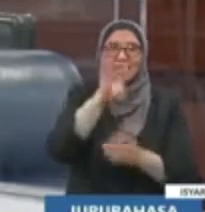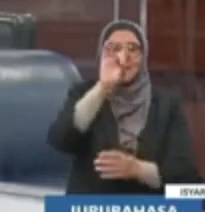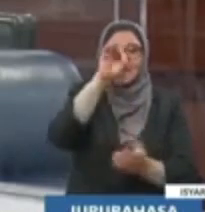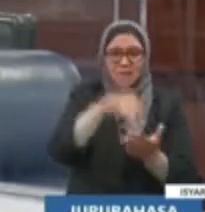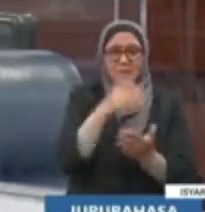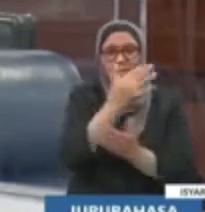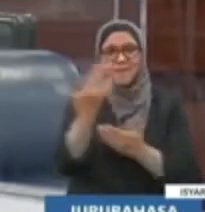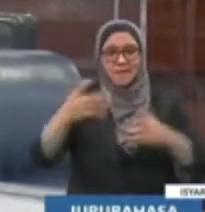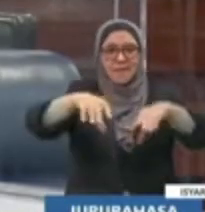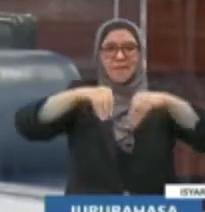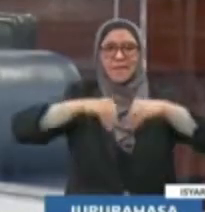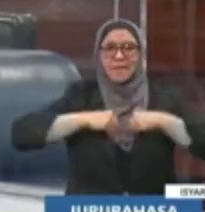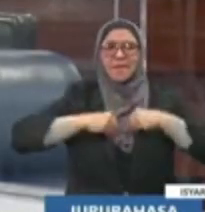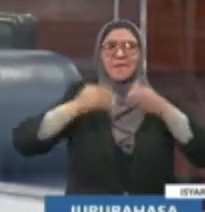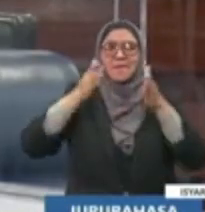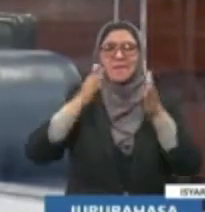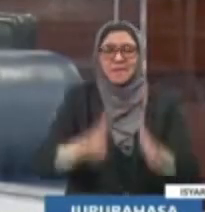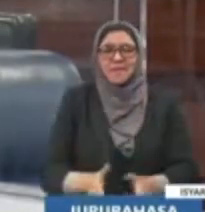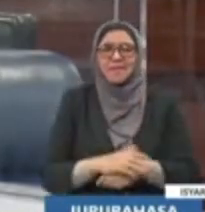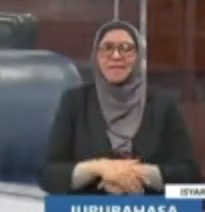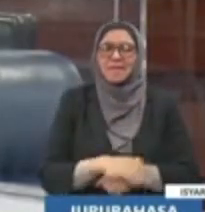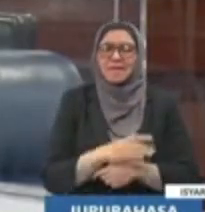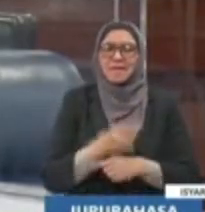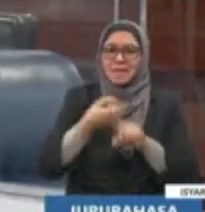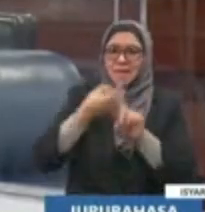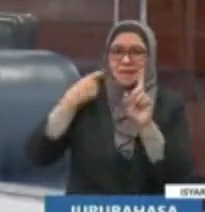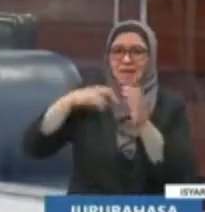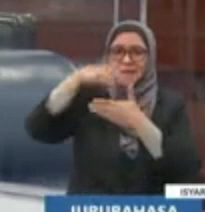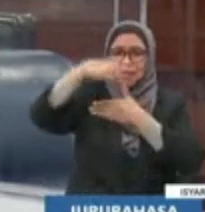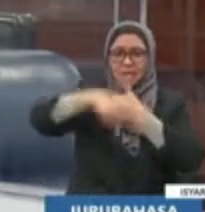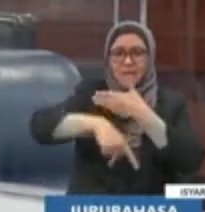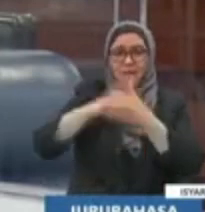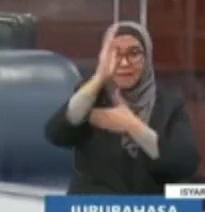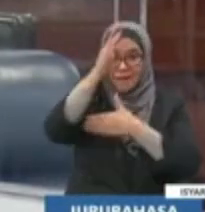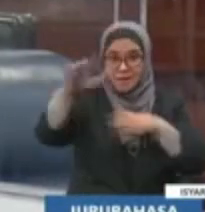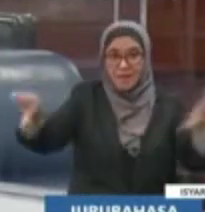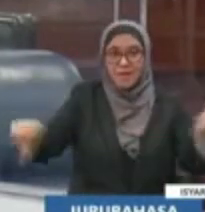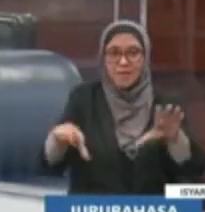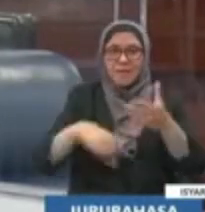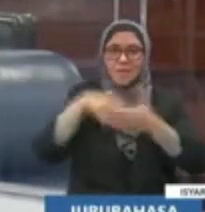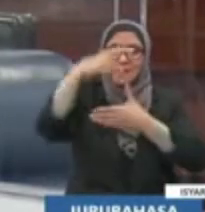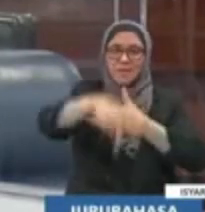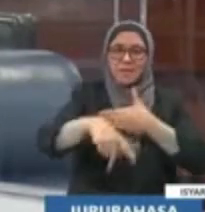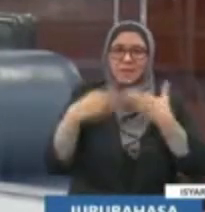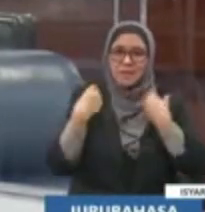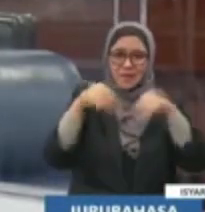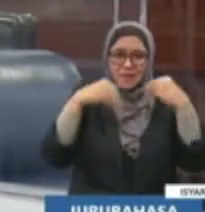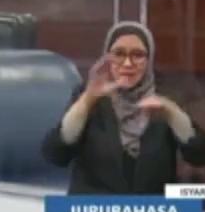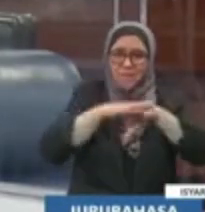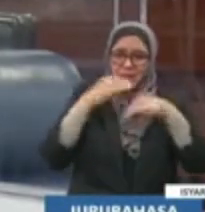8,950 penerima manfaat. Di antara program yang akan dilancarkan ialah program pemasaran online